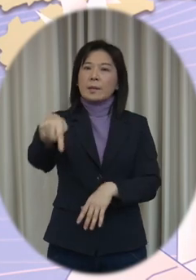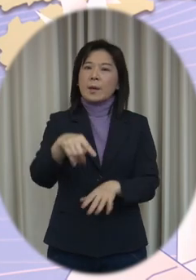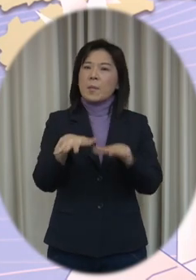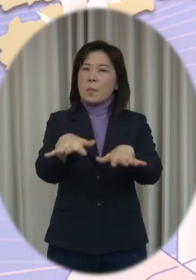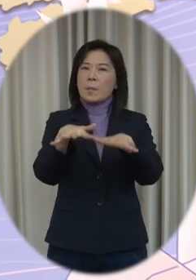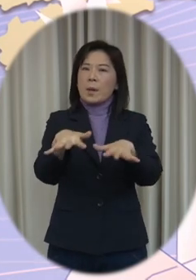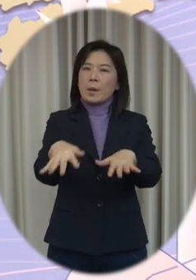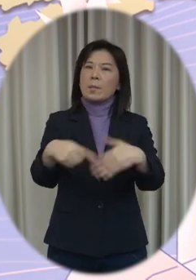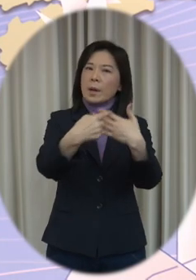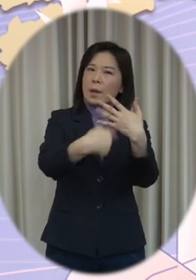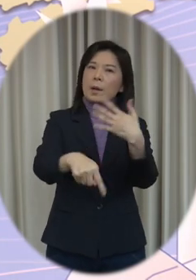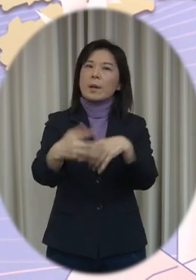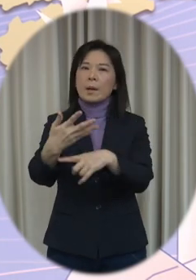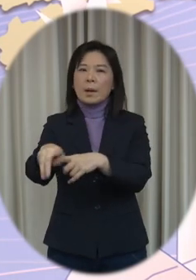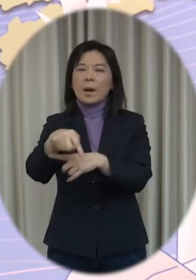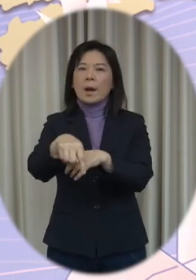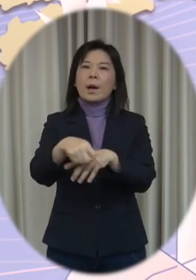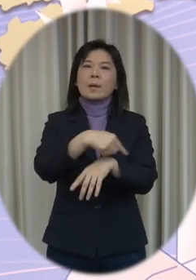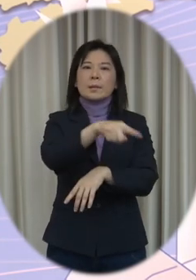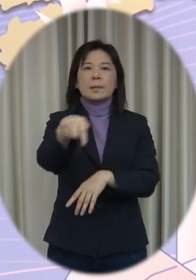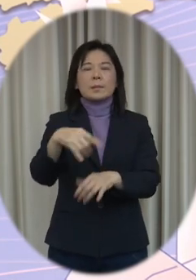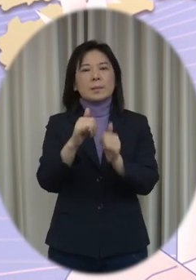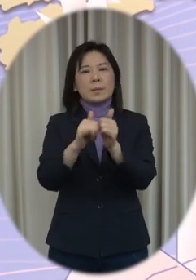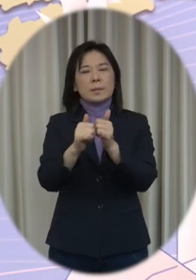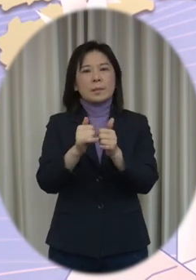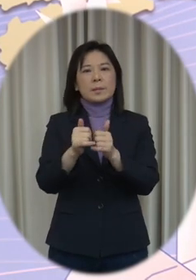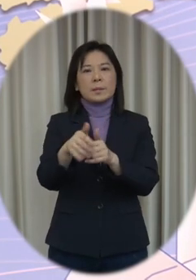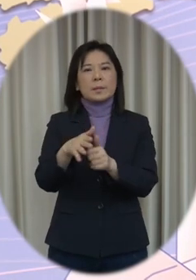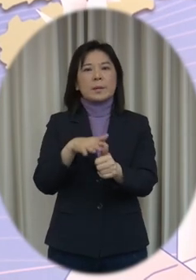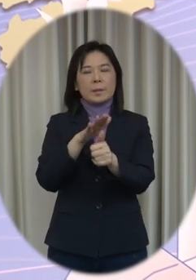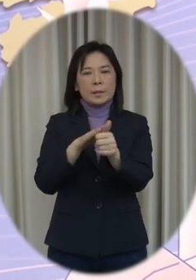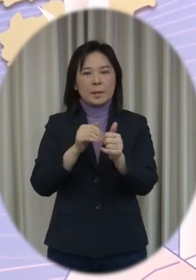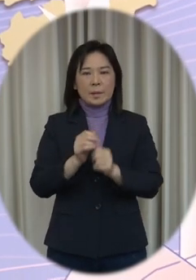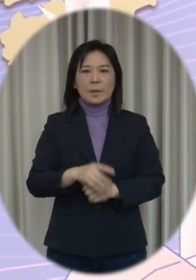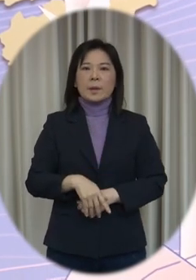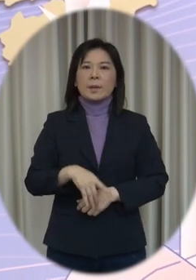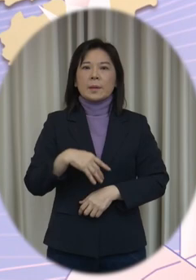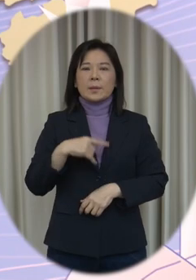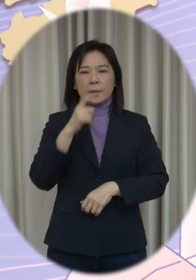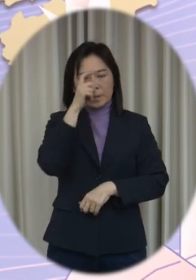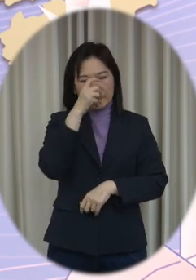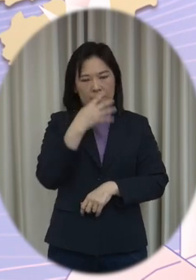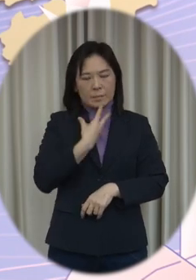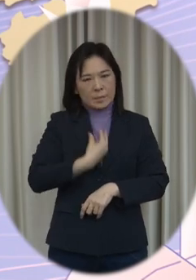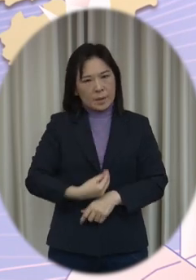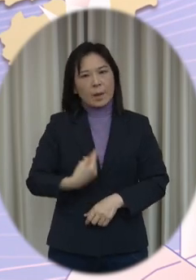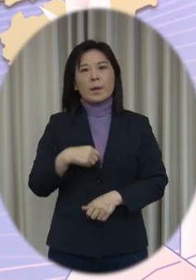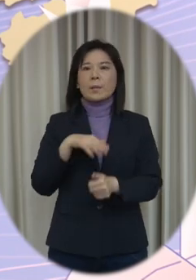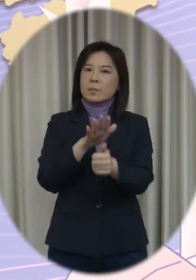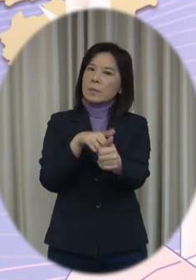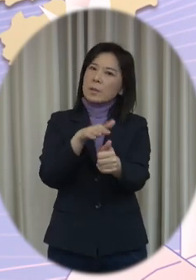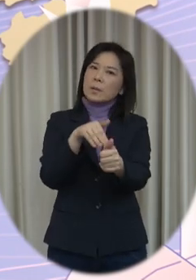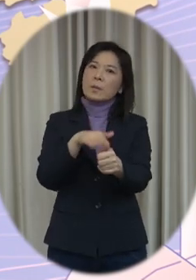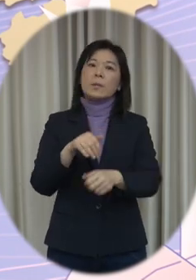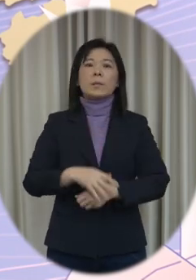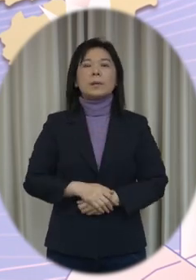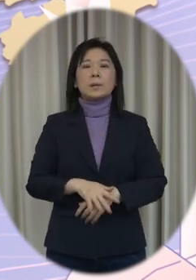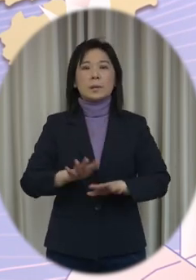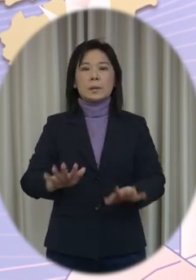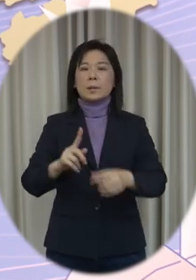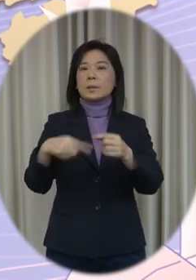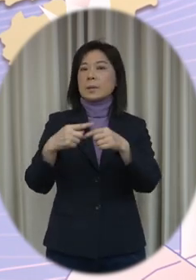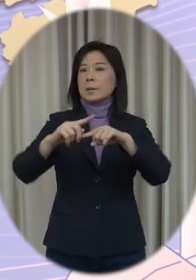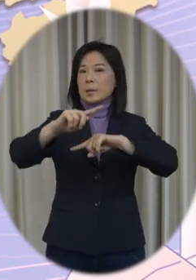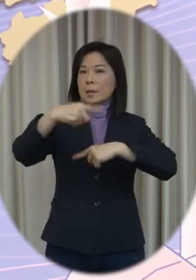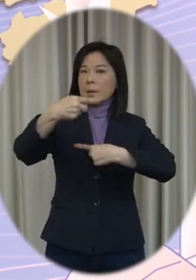和受灾的日本人民表达诚挚的哀悼和慰问。今年1月1号发生